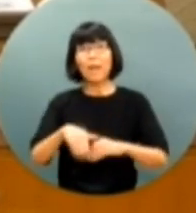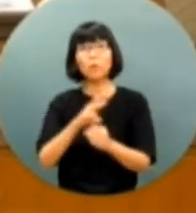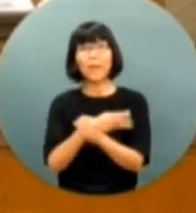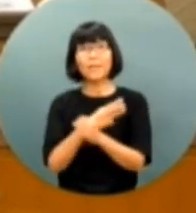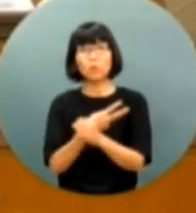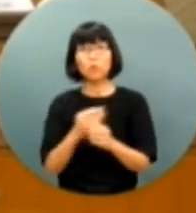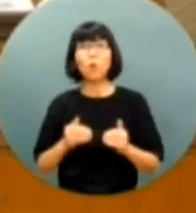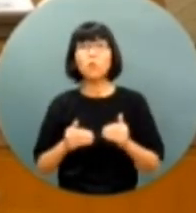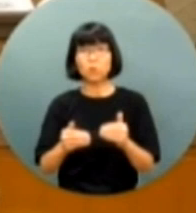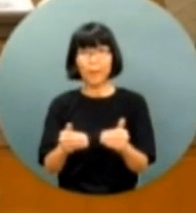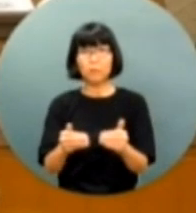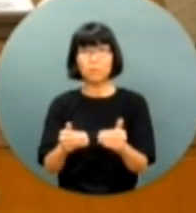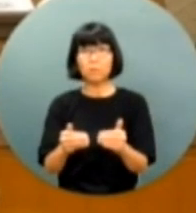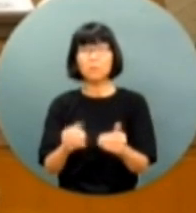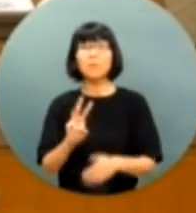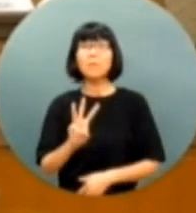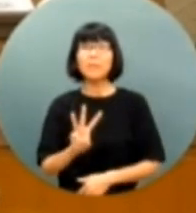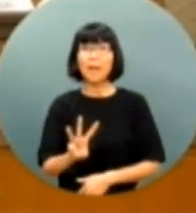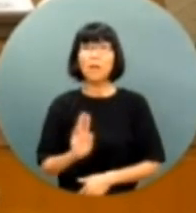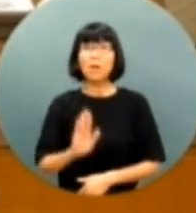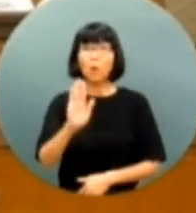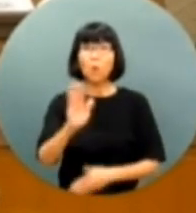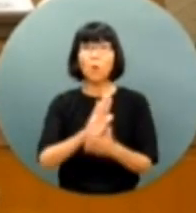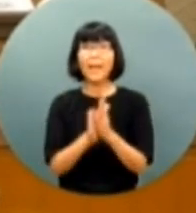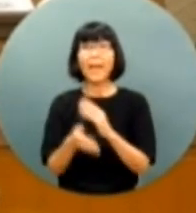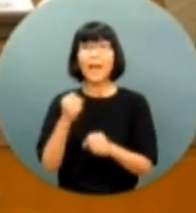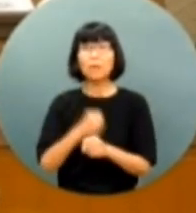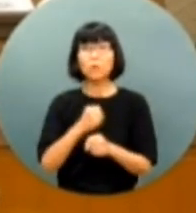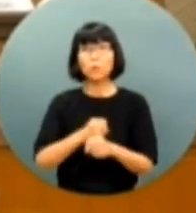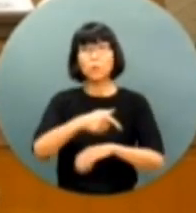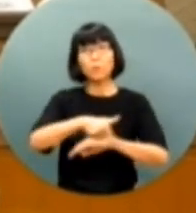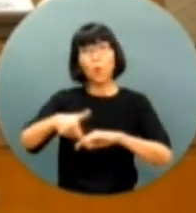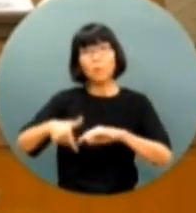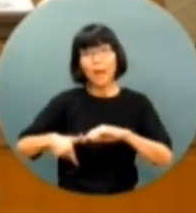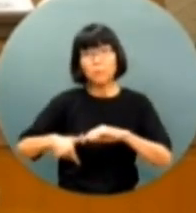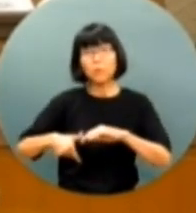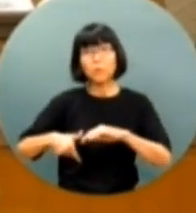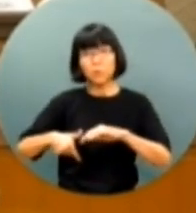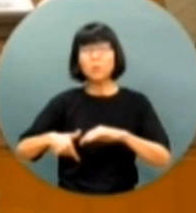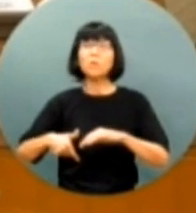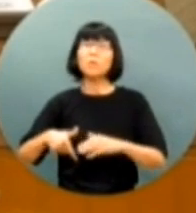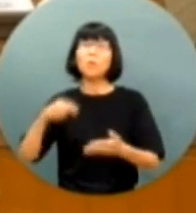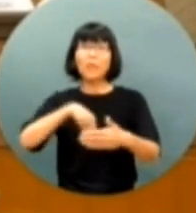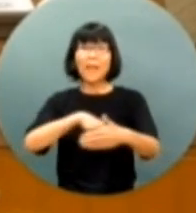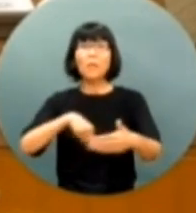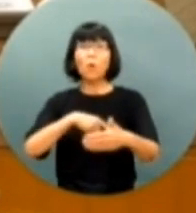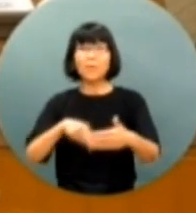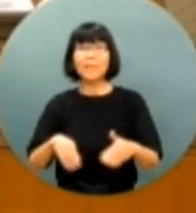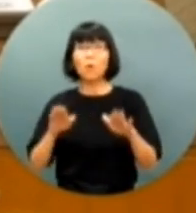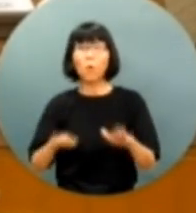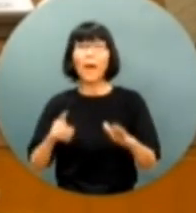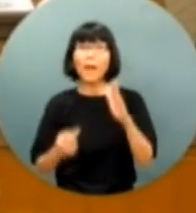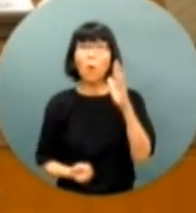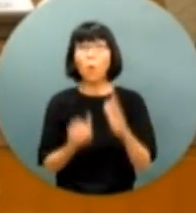上に推進すること。3、今後県が作成する研修プログラムの題材として、今回の事例を活用すること。以上で